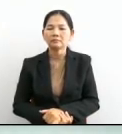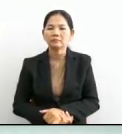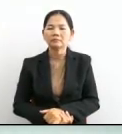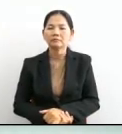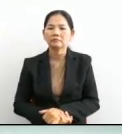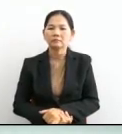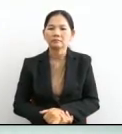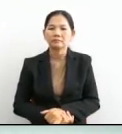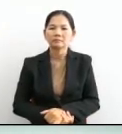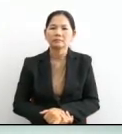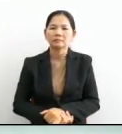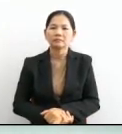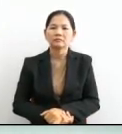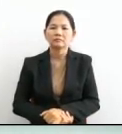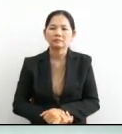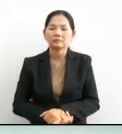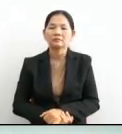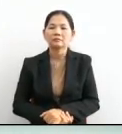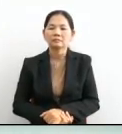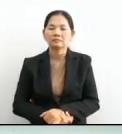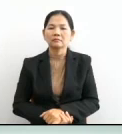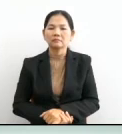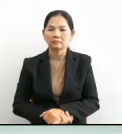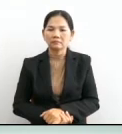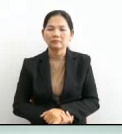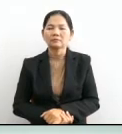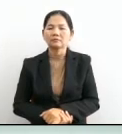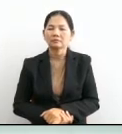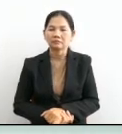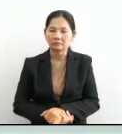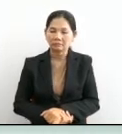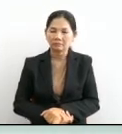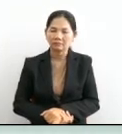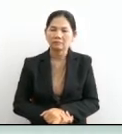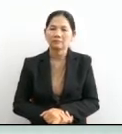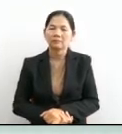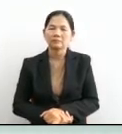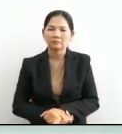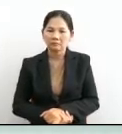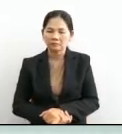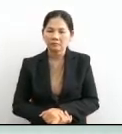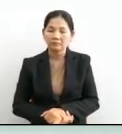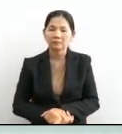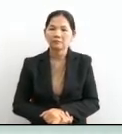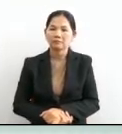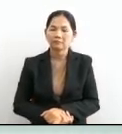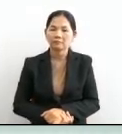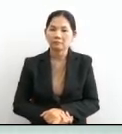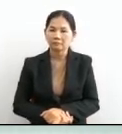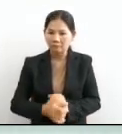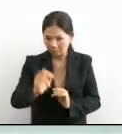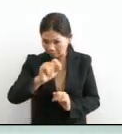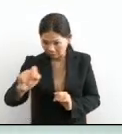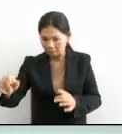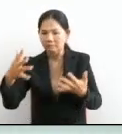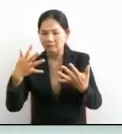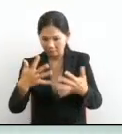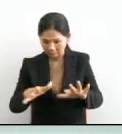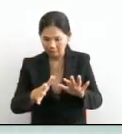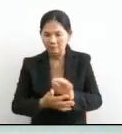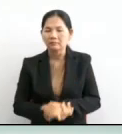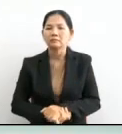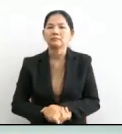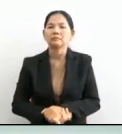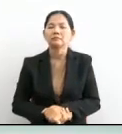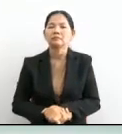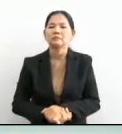chà cha lớn cha con sẽ chăm lai cho con sắp